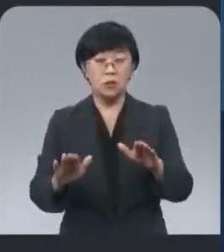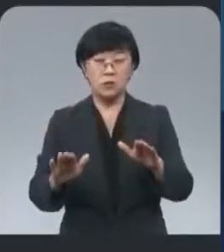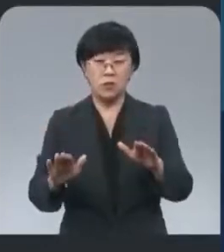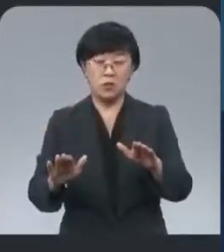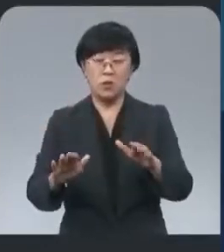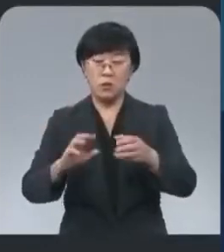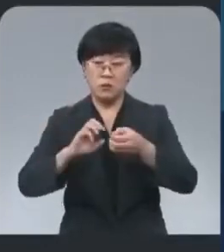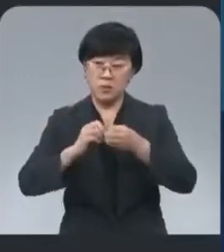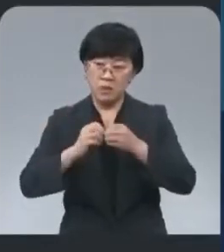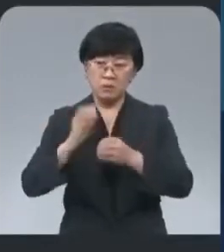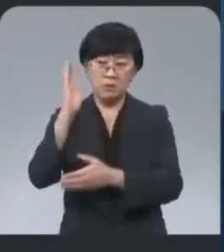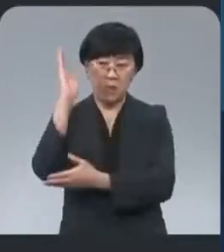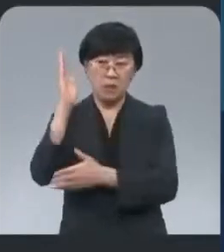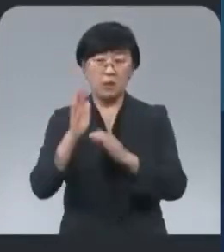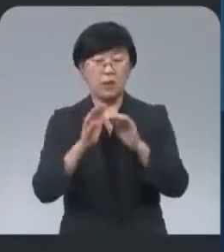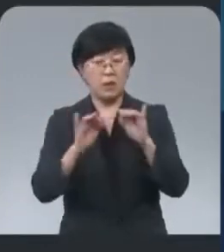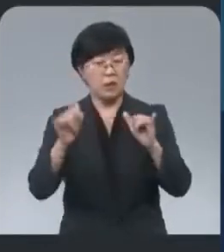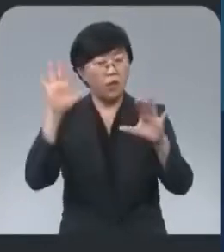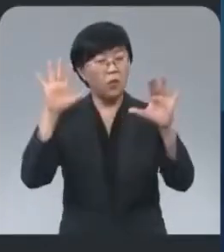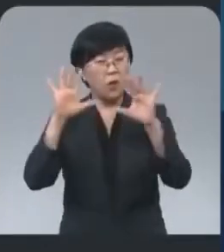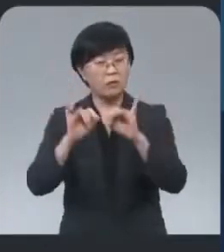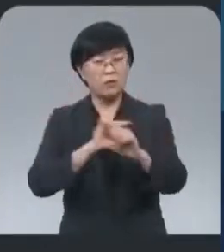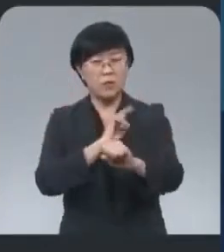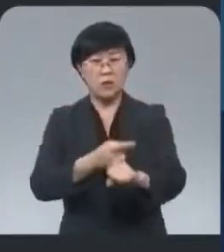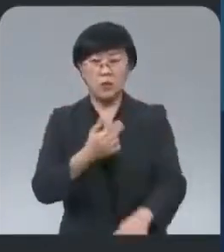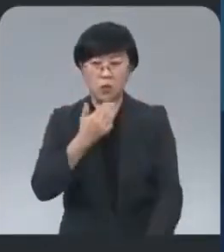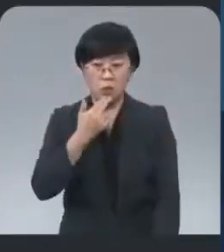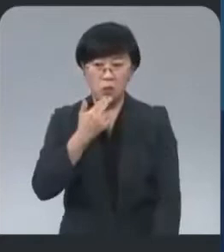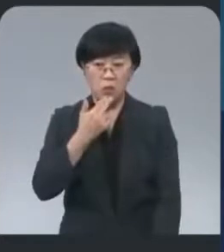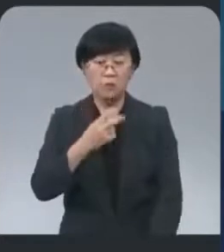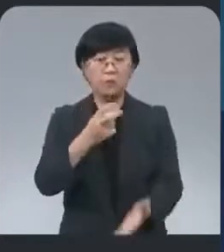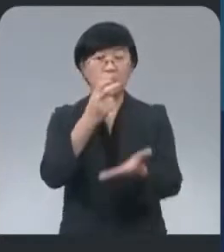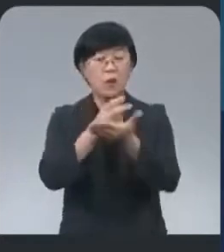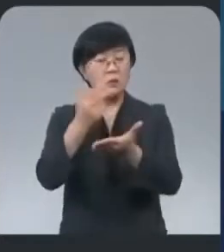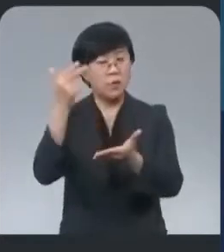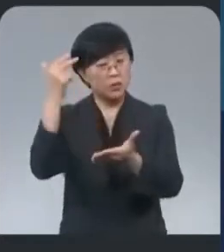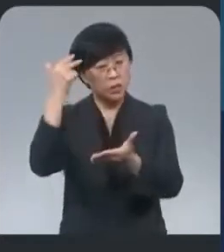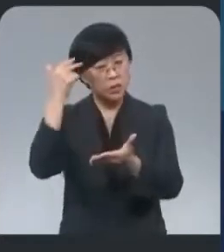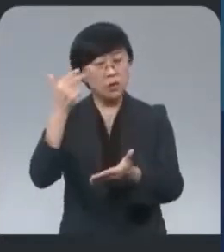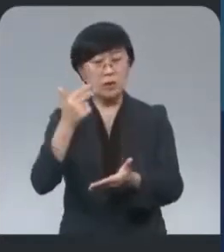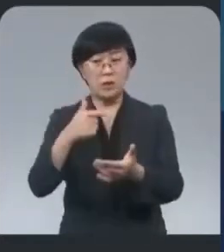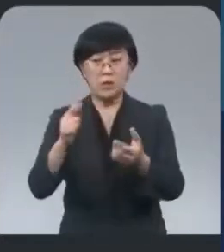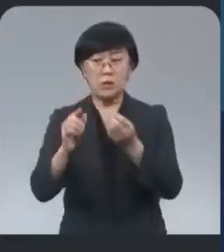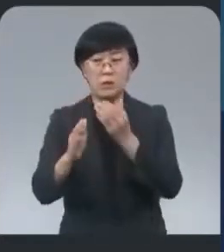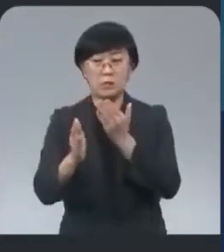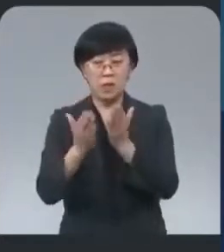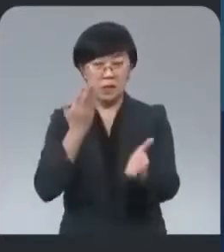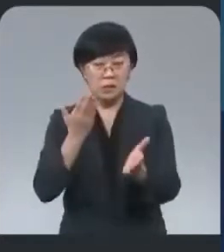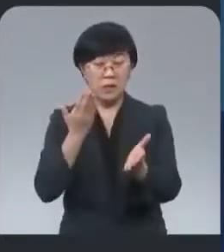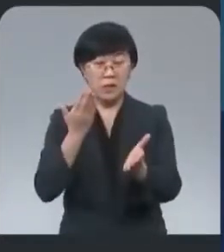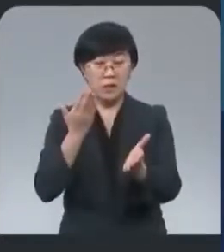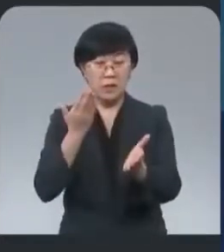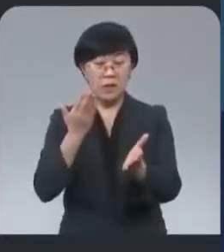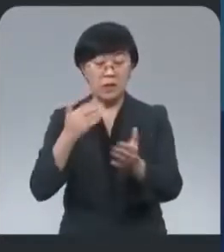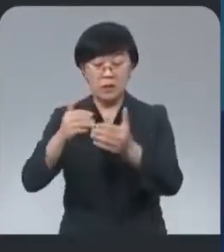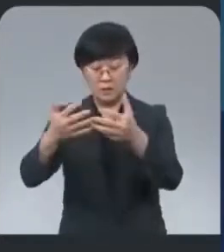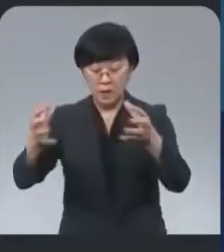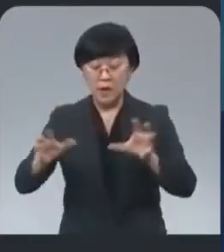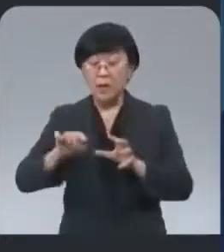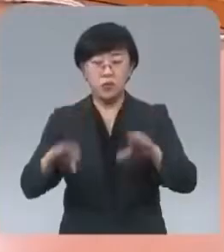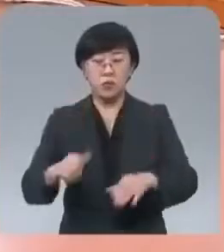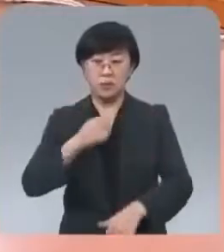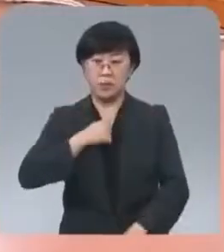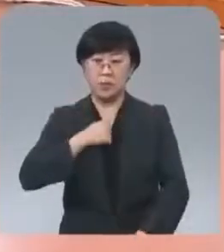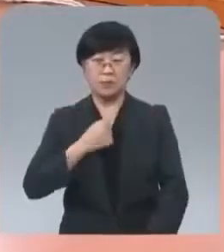대잔치, 인간으로서 공감 능력이 없다, 헌법 정신을 망각한 것이라는 당내 다른 주자들 비판이